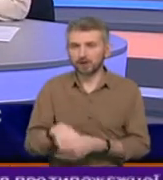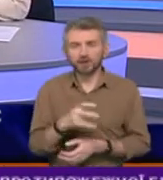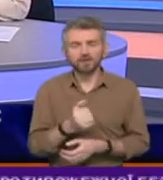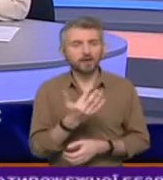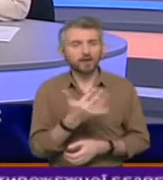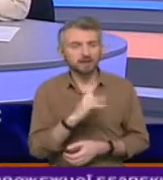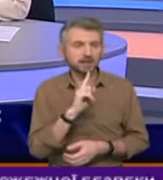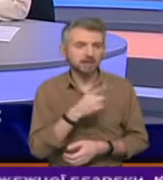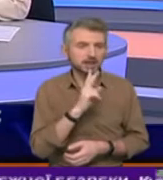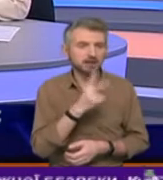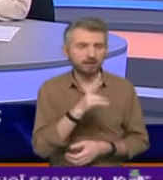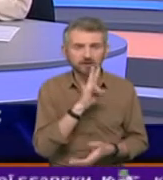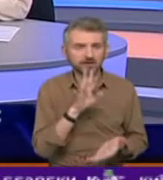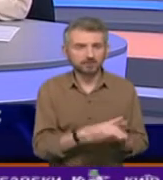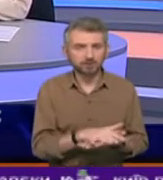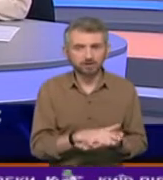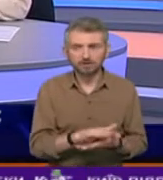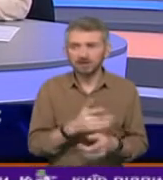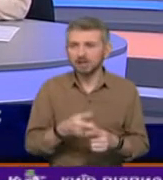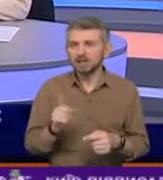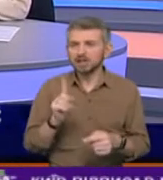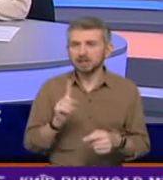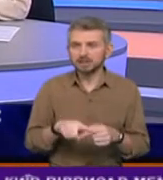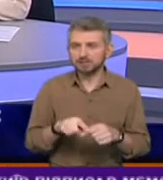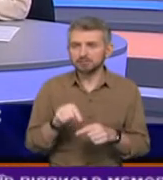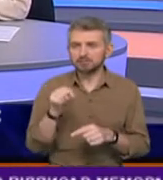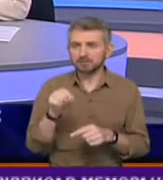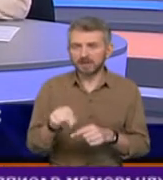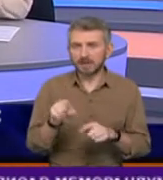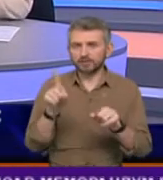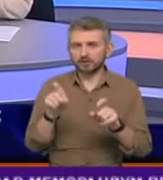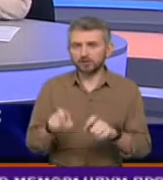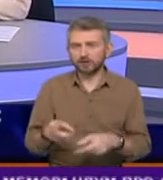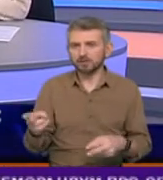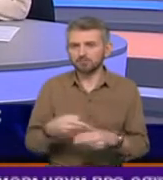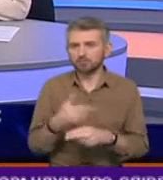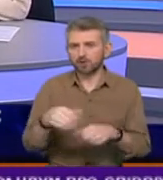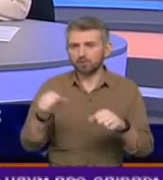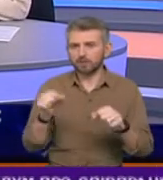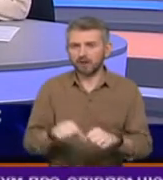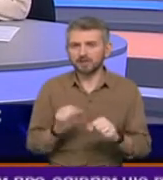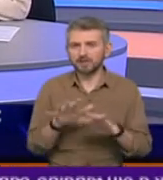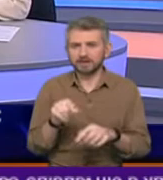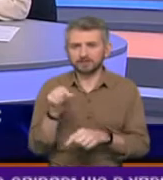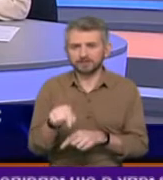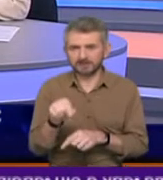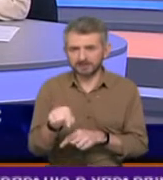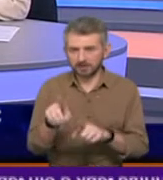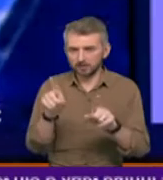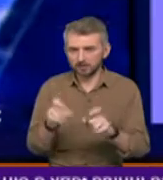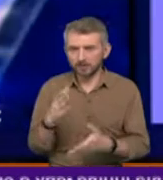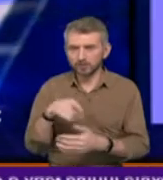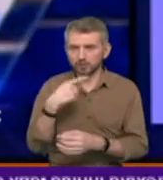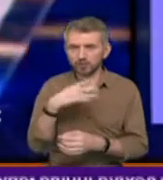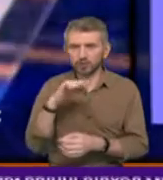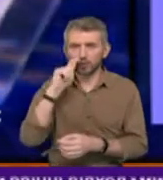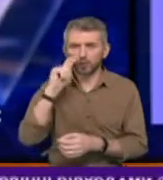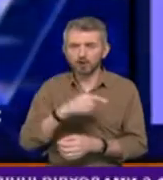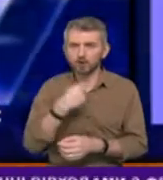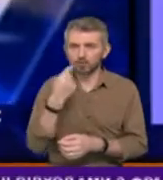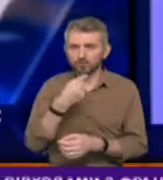дивився, ну ЗНО точно не перший і навіть не другий, не третій фактор, через який люди виїжджають. Є абсолютно інші чинники. Тому зовнішнє